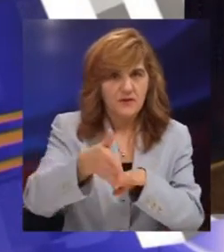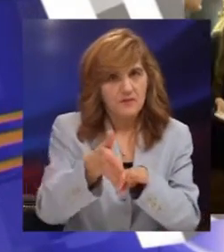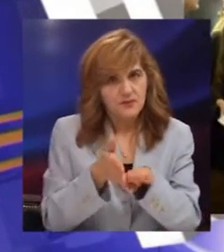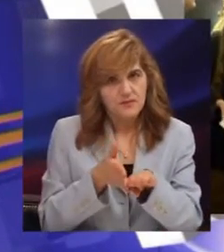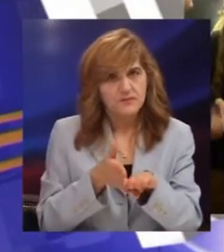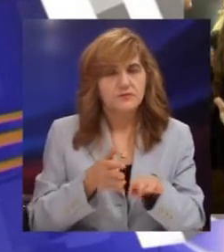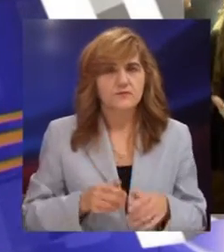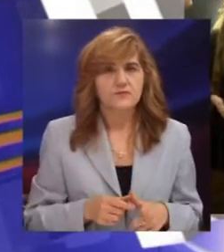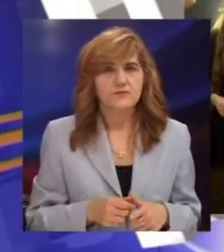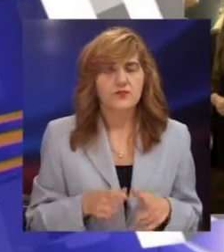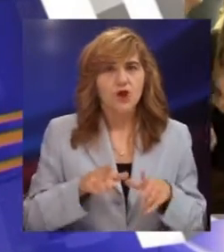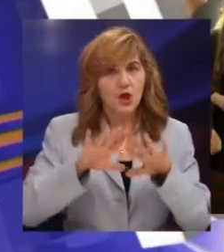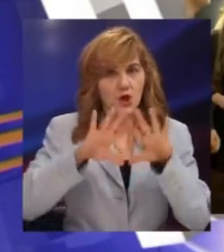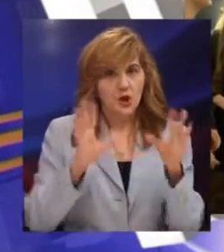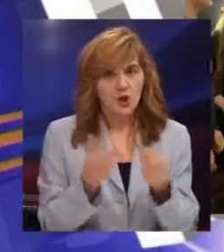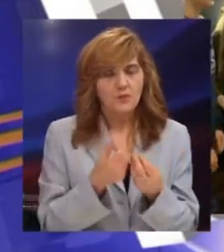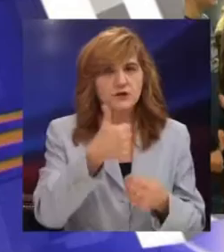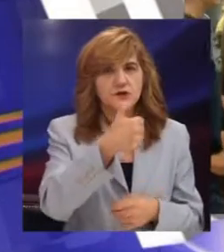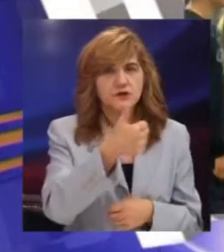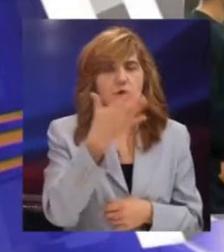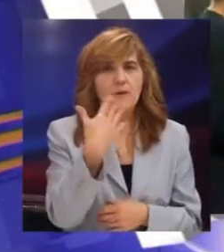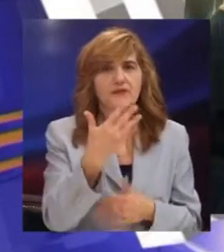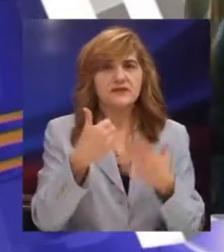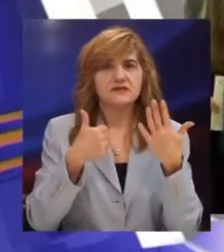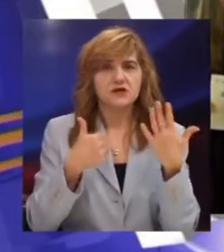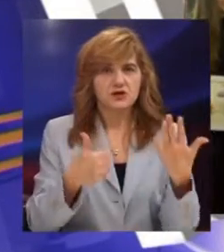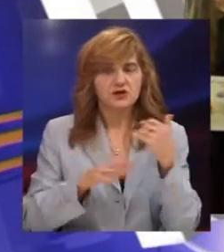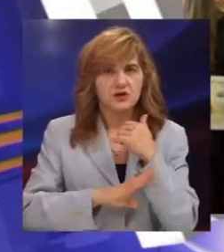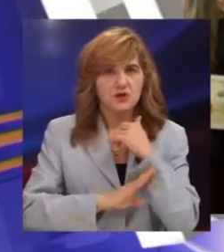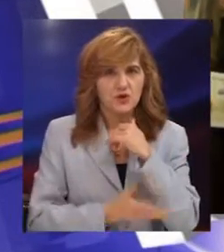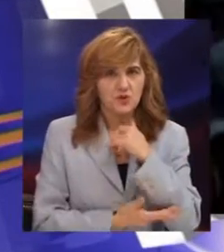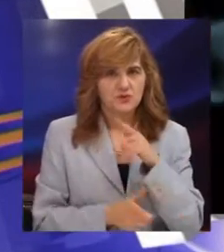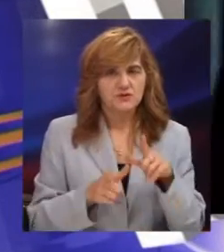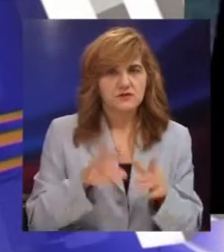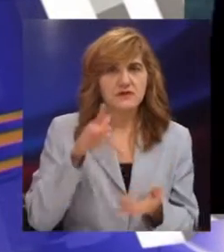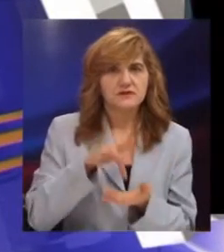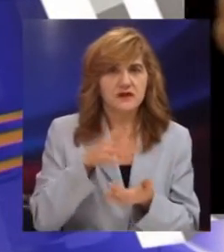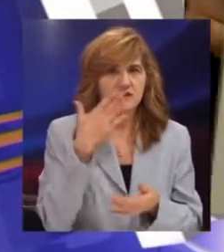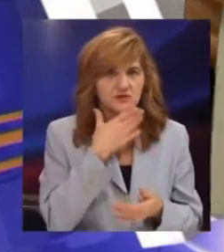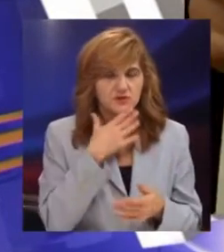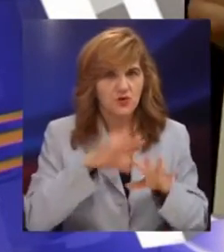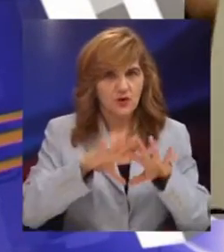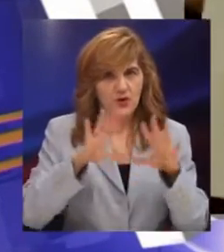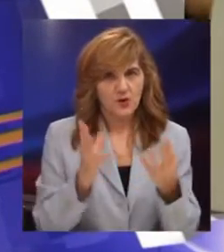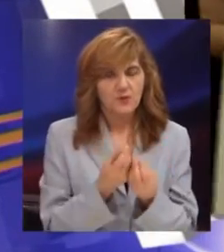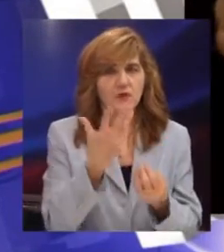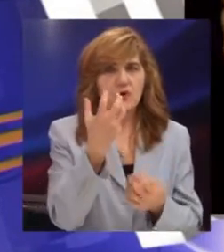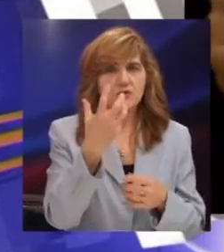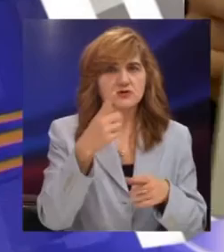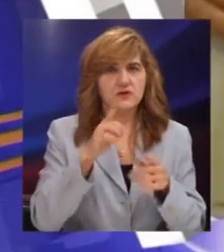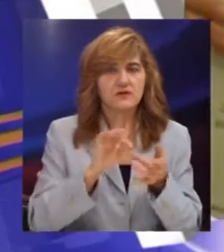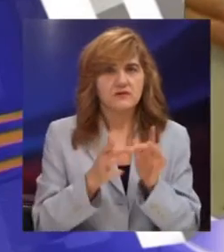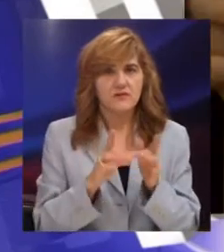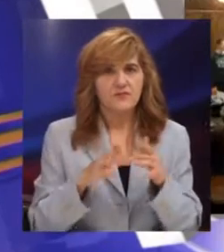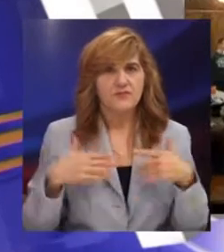prave duži. Ukupno 156 učenika osnovnih i srednjih škola od 400 koliko ih se takmičilo na